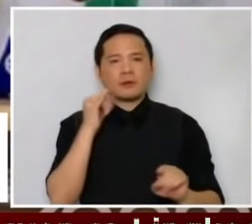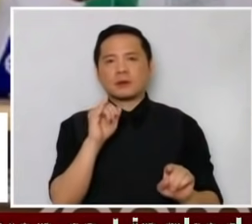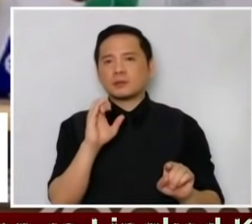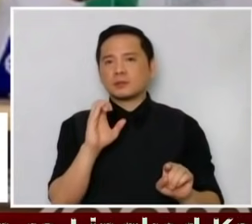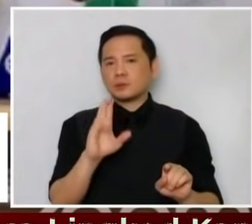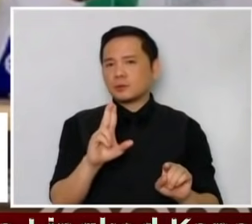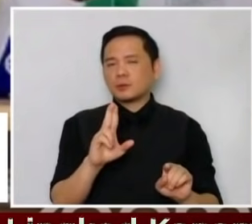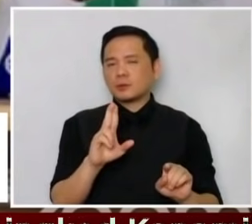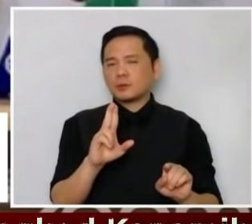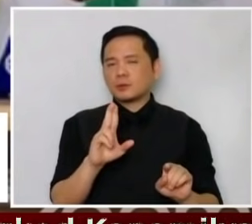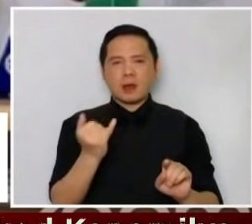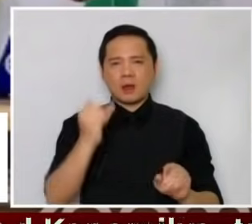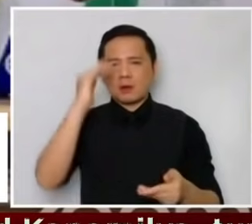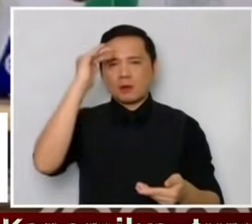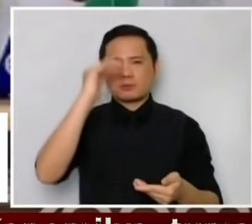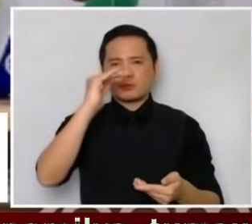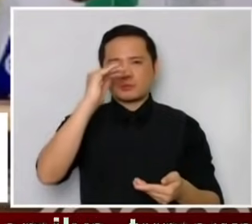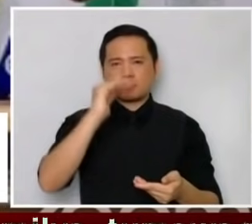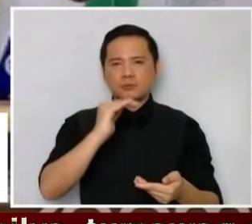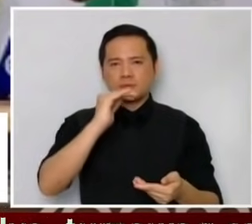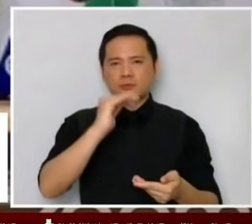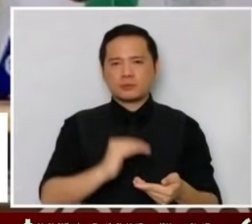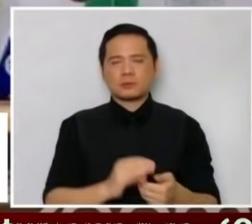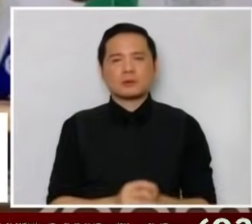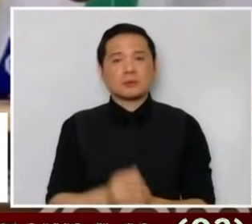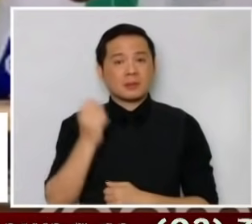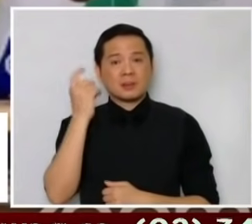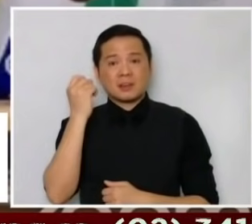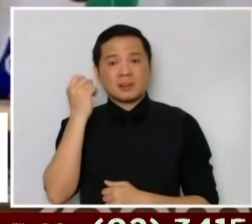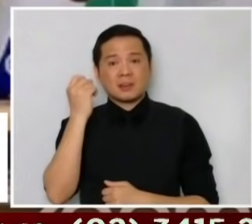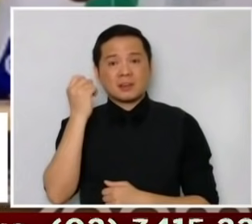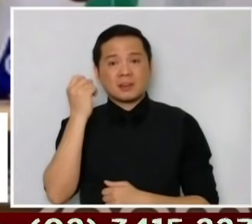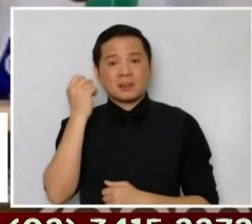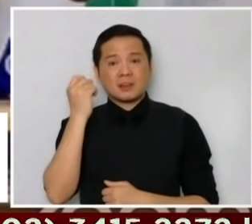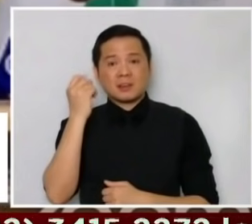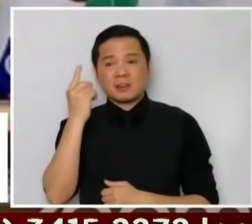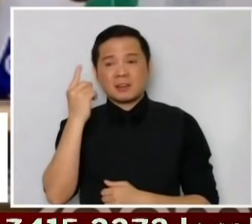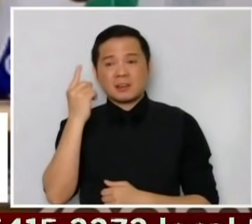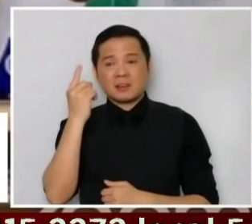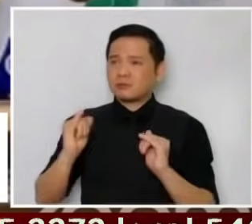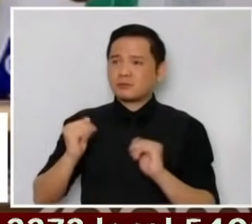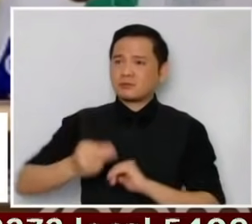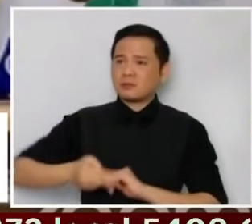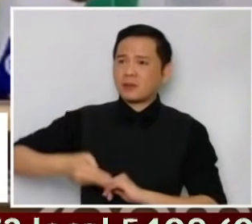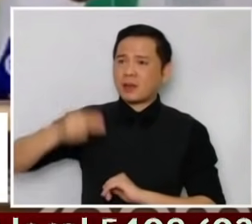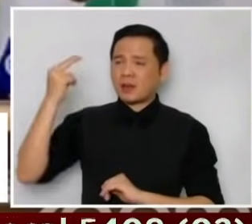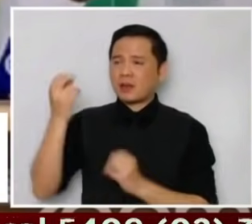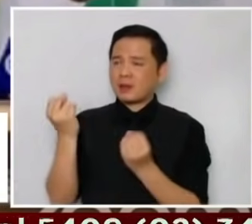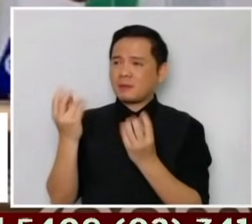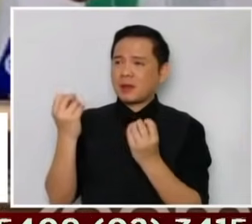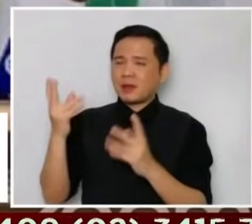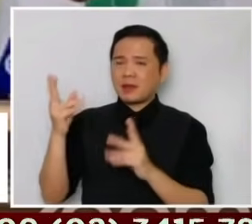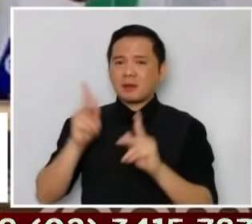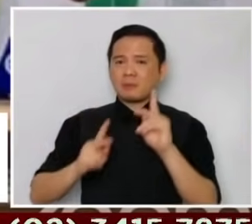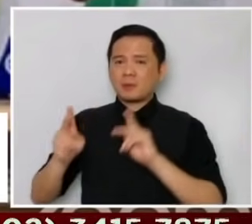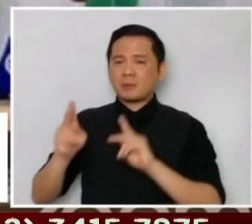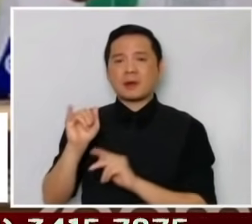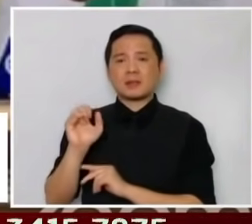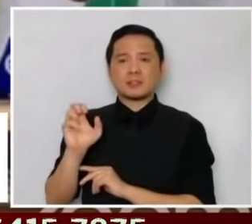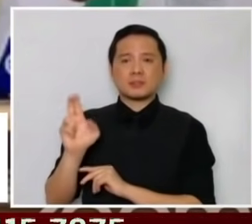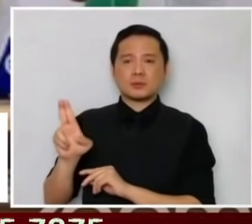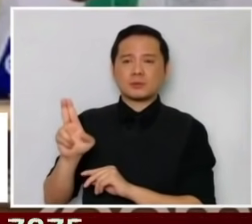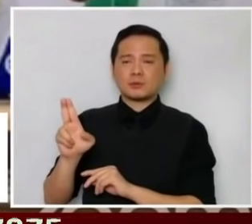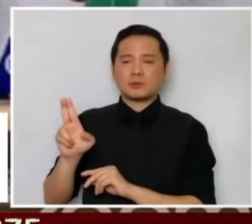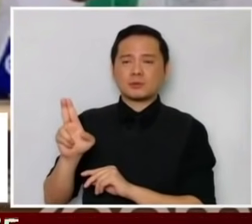Although nakikita natin, meron pa rin pong mga ospital na mataas pa rin ang utilization, especially ICU, pero nakikita